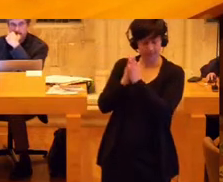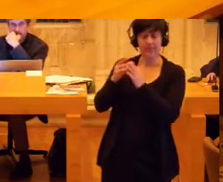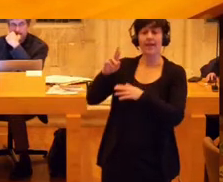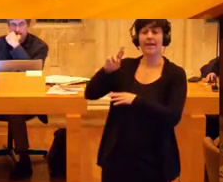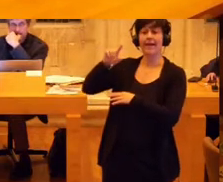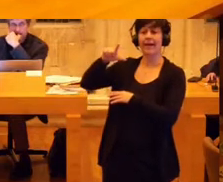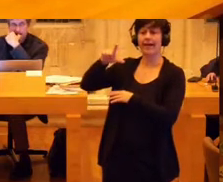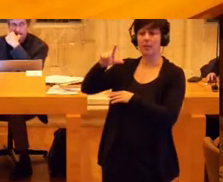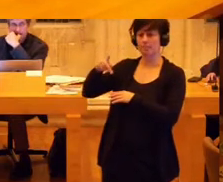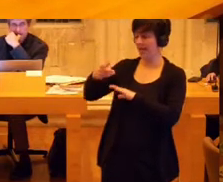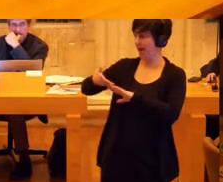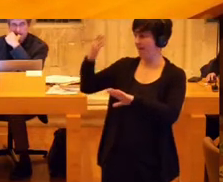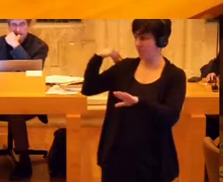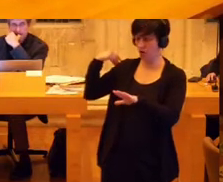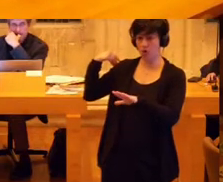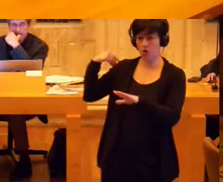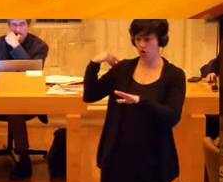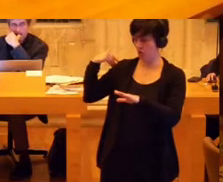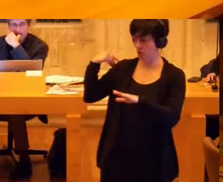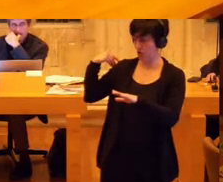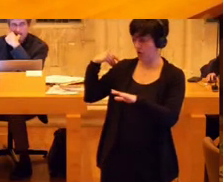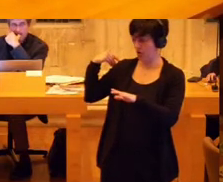le RLP précédent et